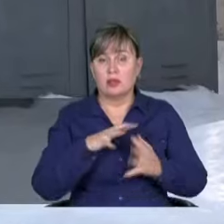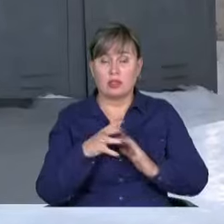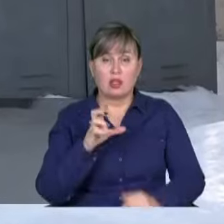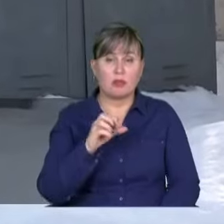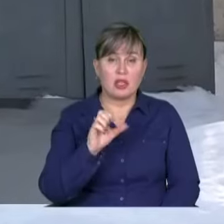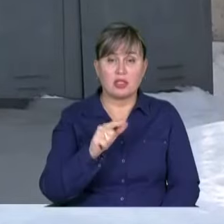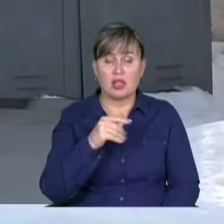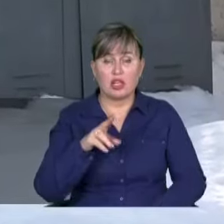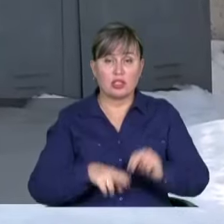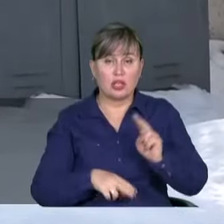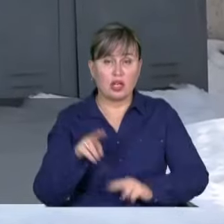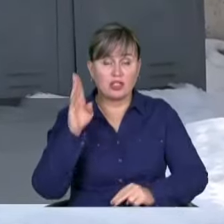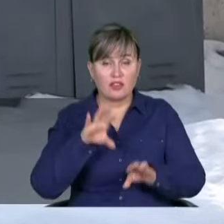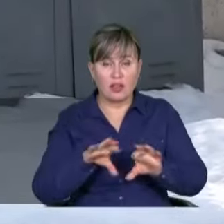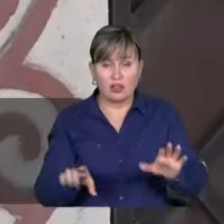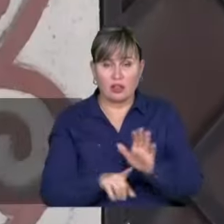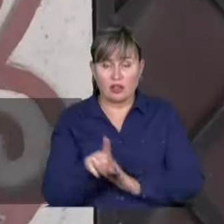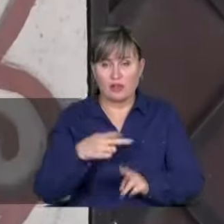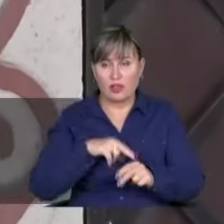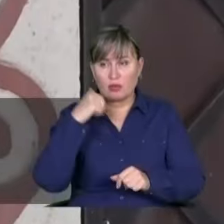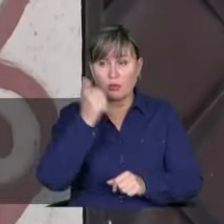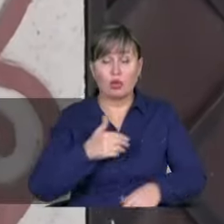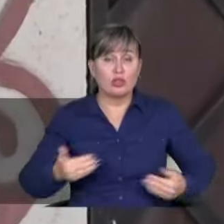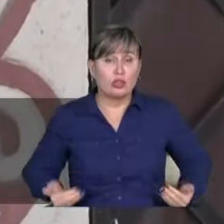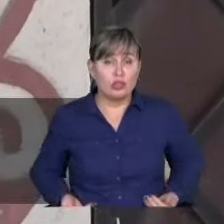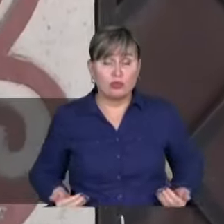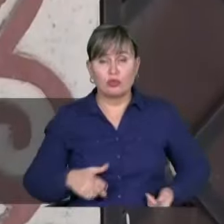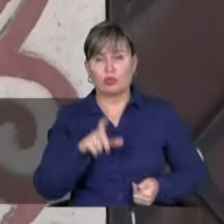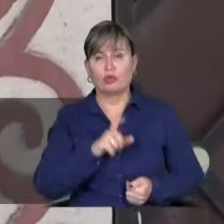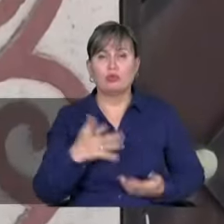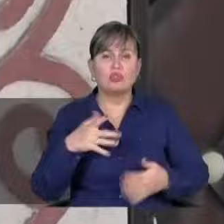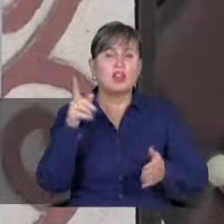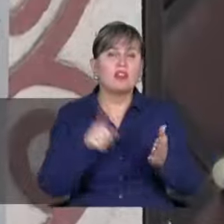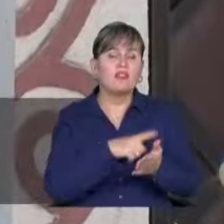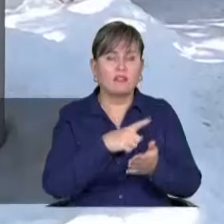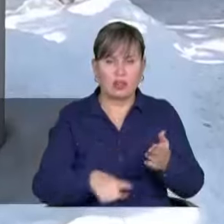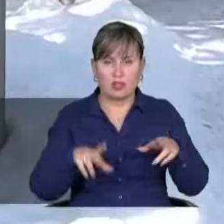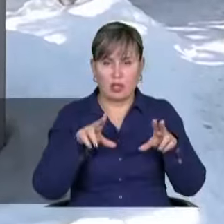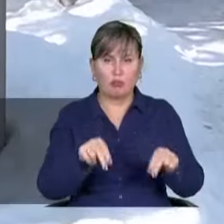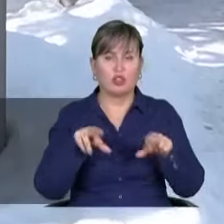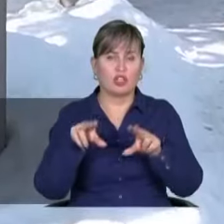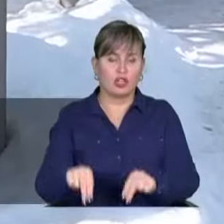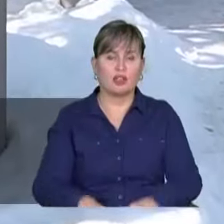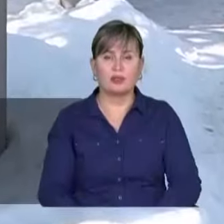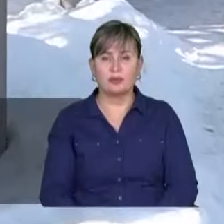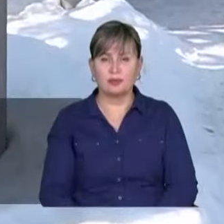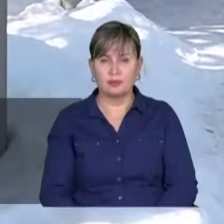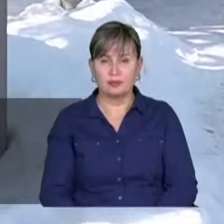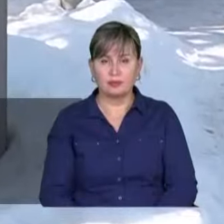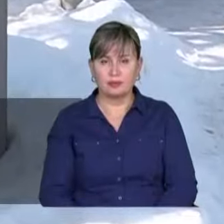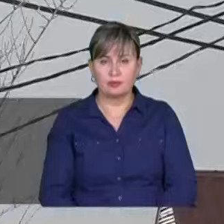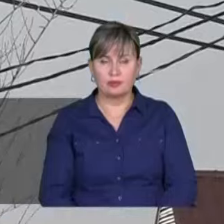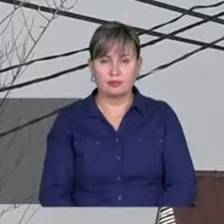строительство водопровода начнется в этом году. Но живущие без благ цивилизации люди уже не верят обещаниям. Аделя Кжаркенова, Жаксылык